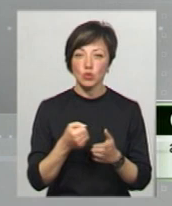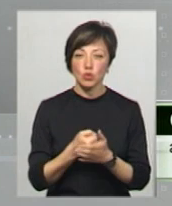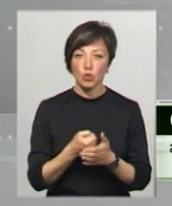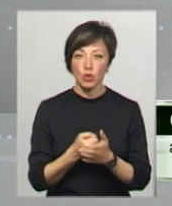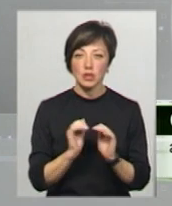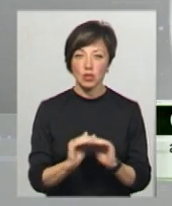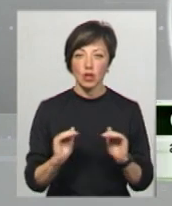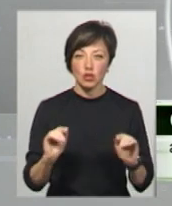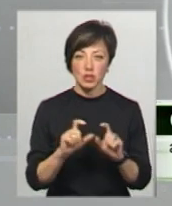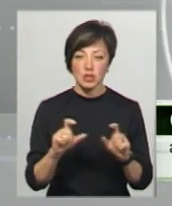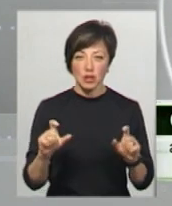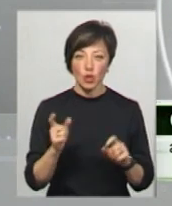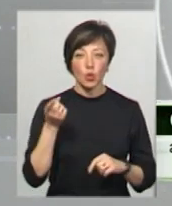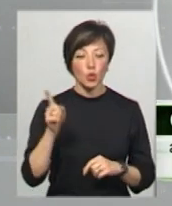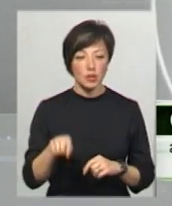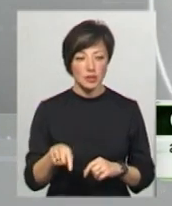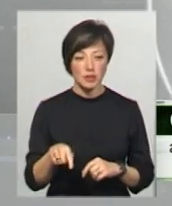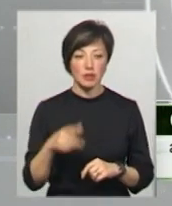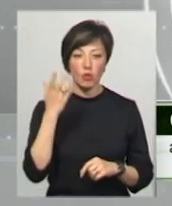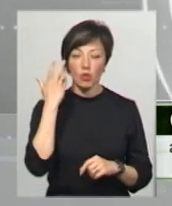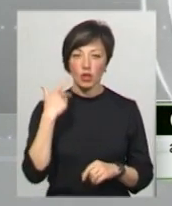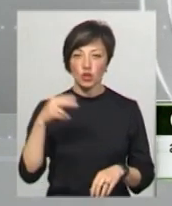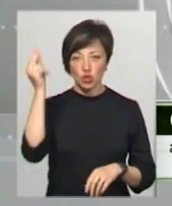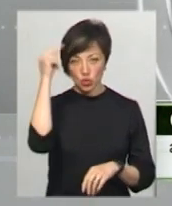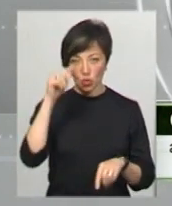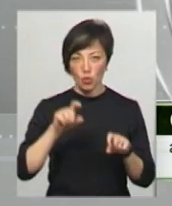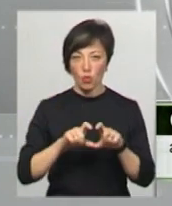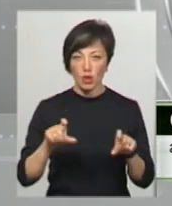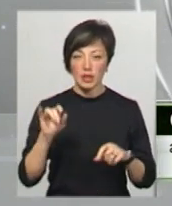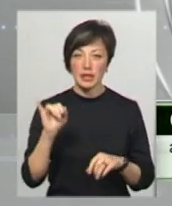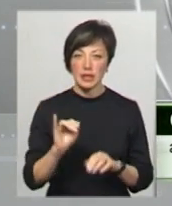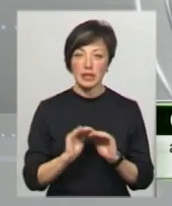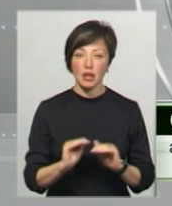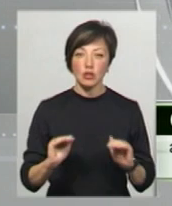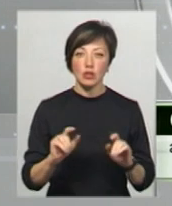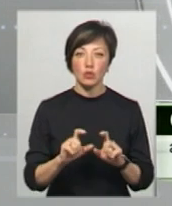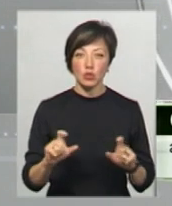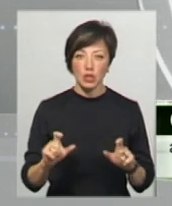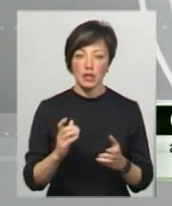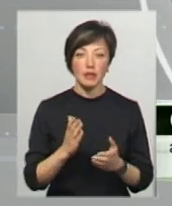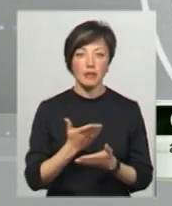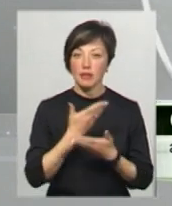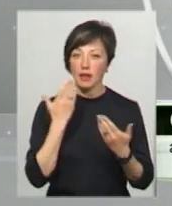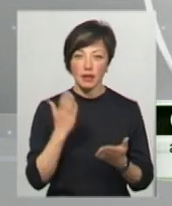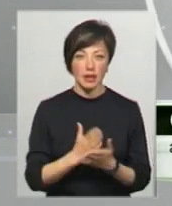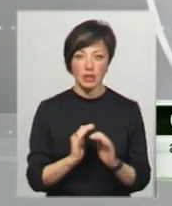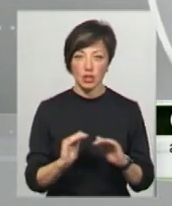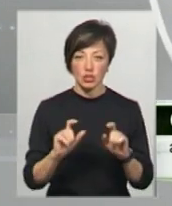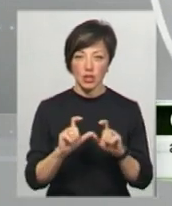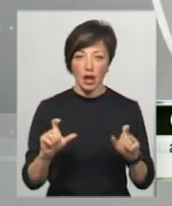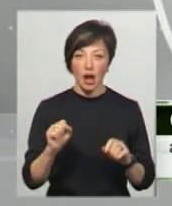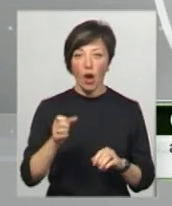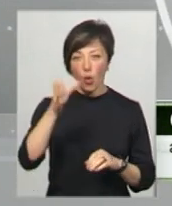дитячих закладів. Тоді як школи і дитячі садочки не є дитячими закладами,